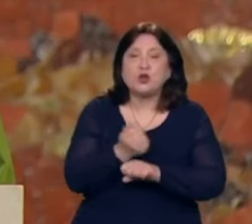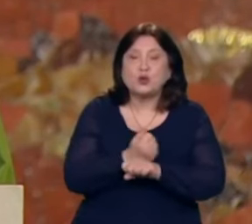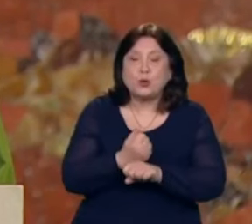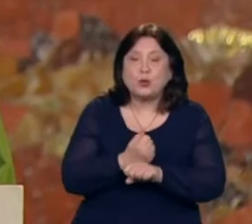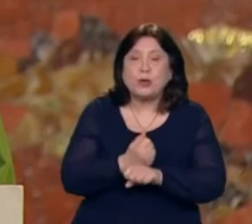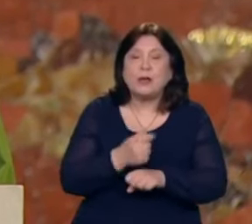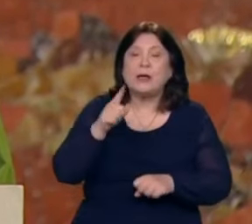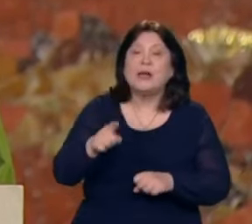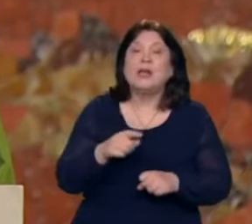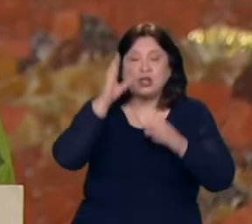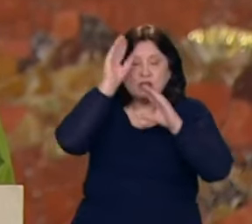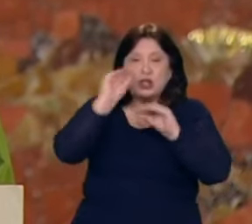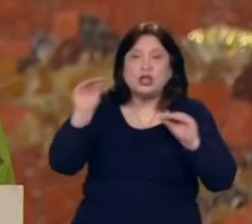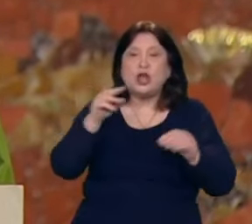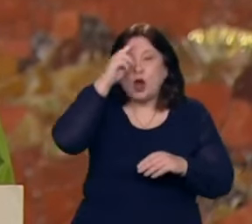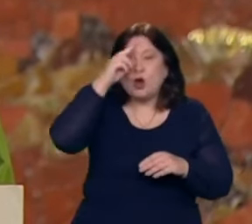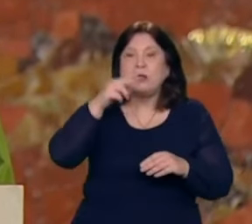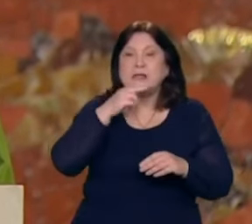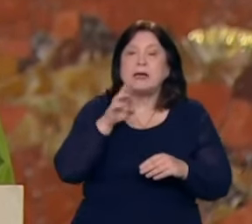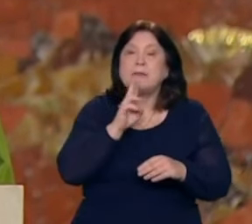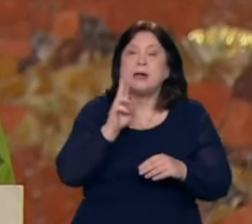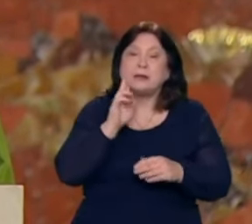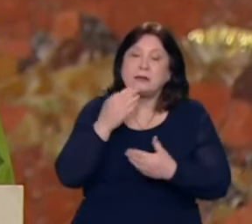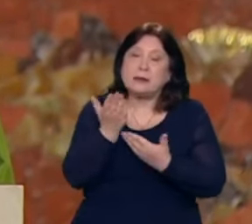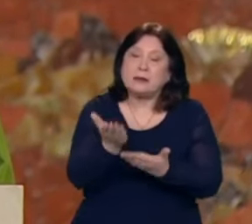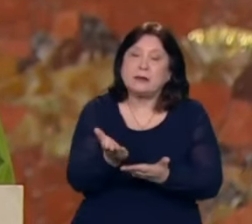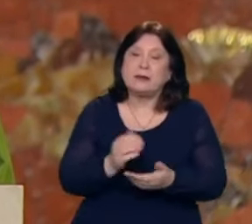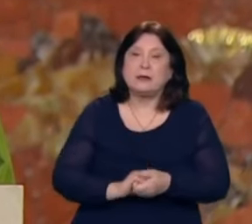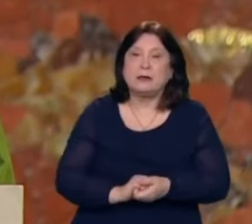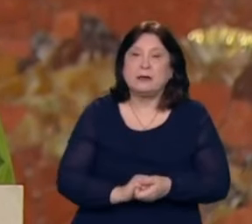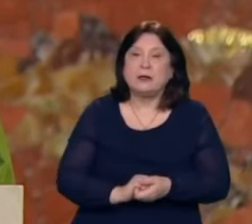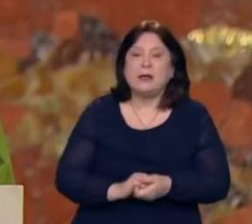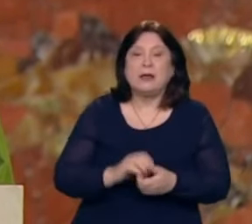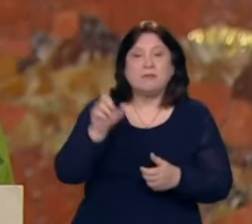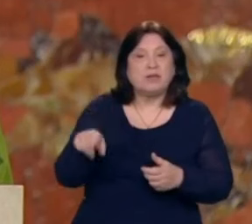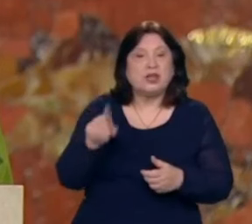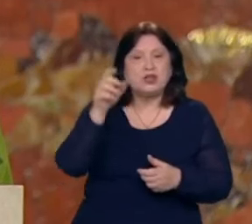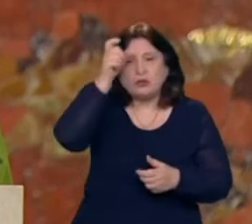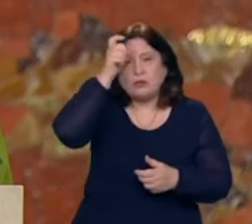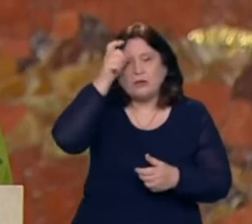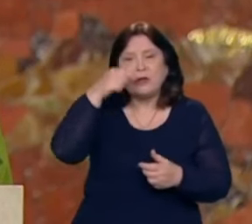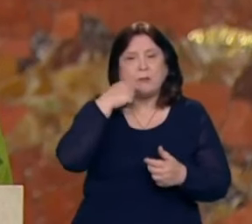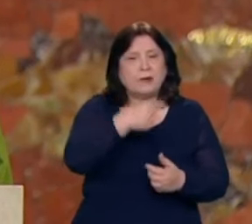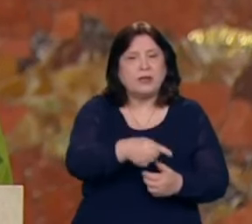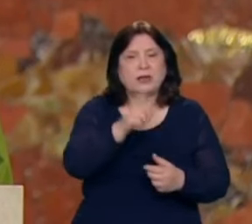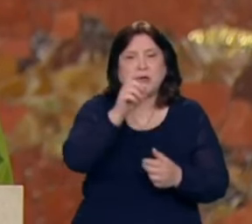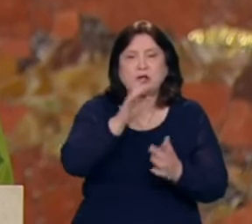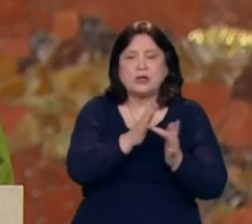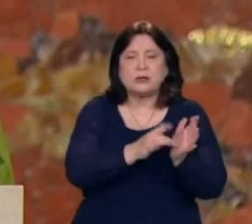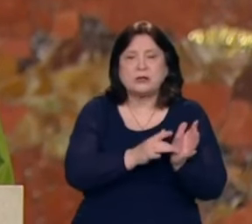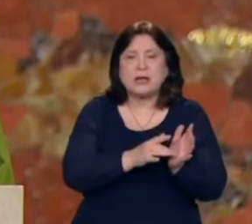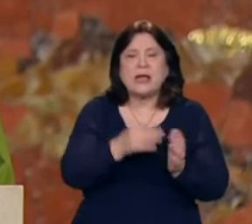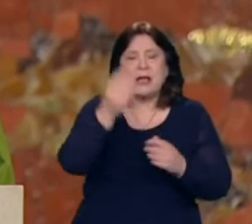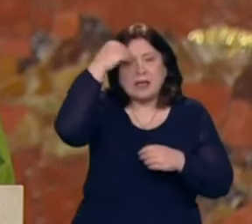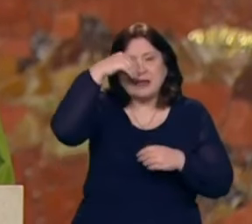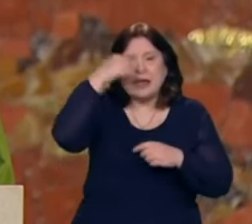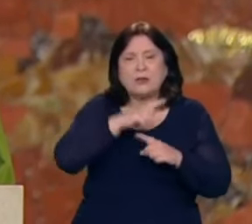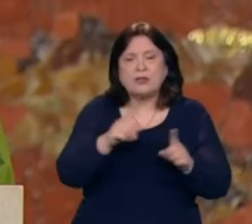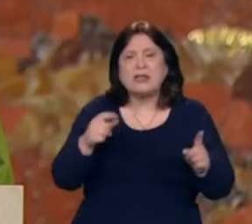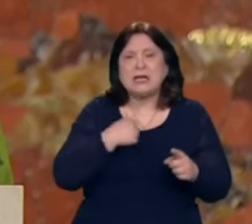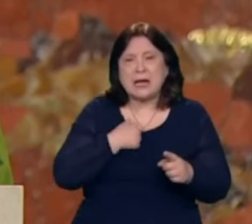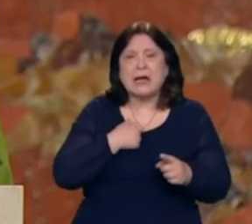zeznawac i matkę on mu rzekł nauczycielu wszystkiego tego